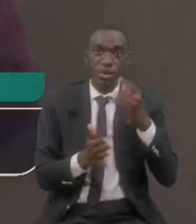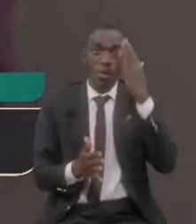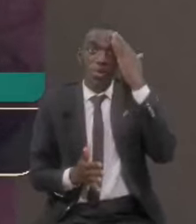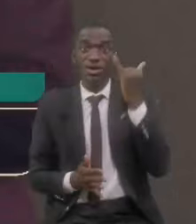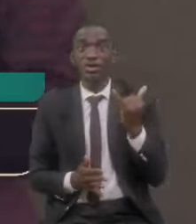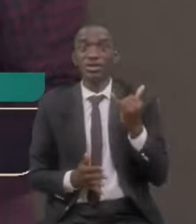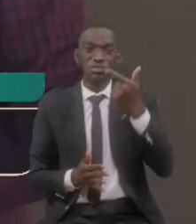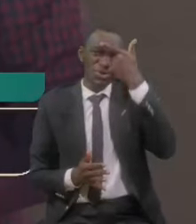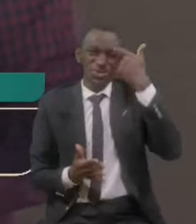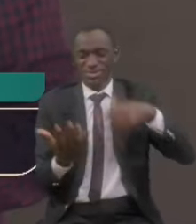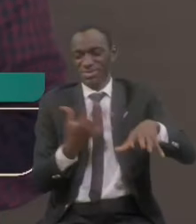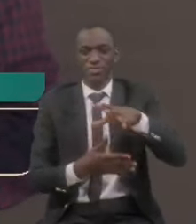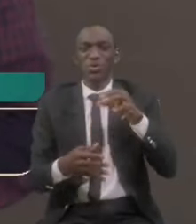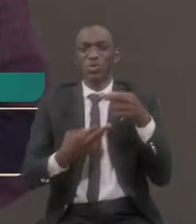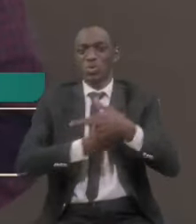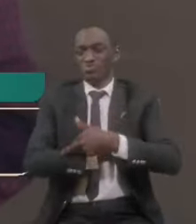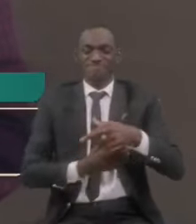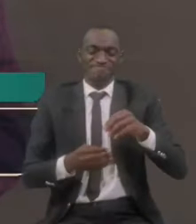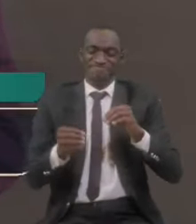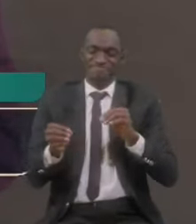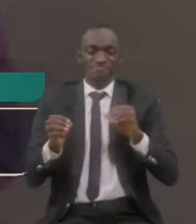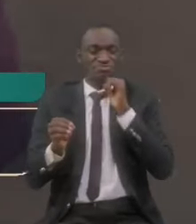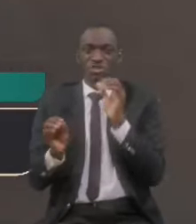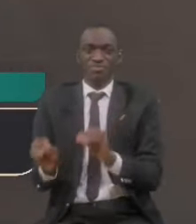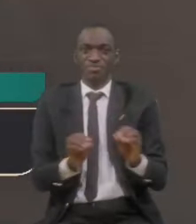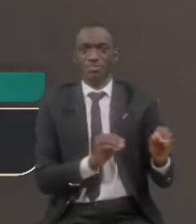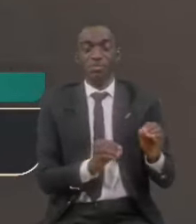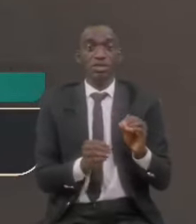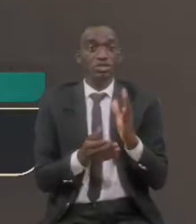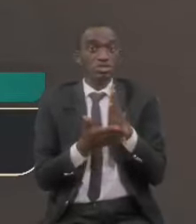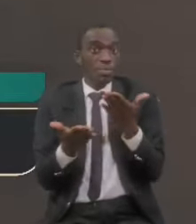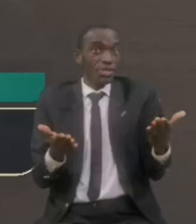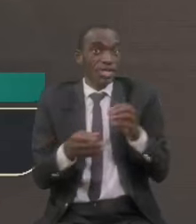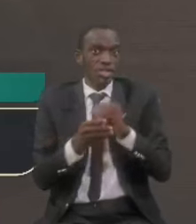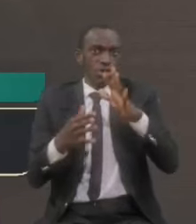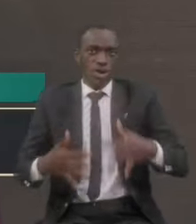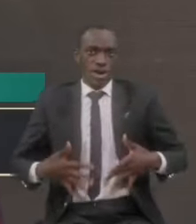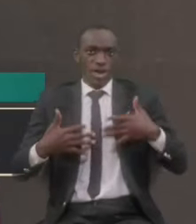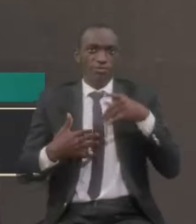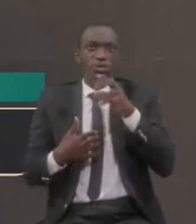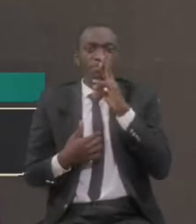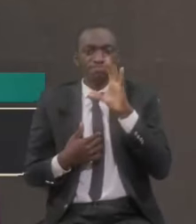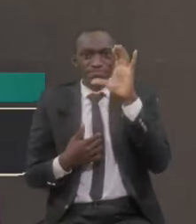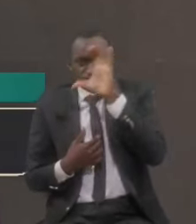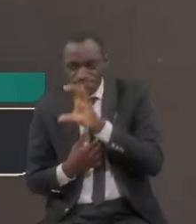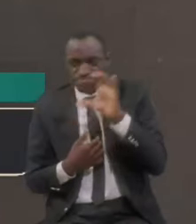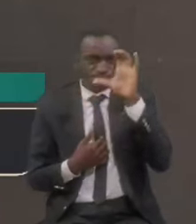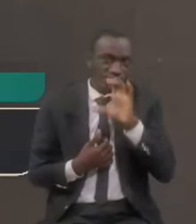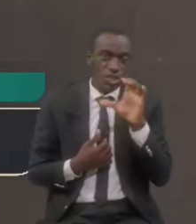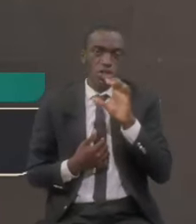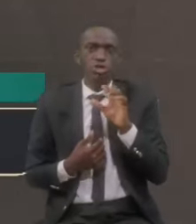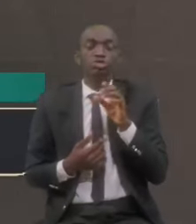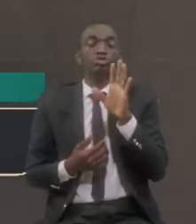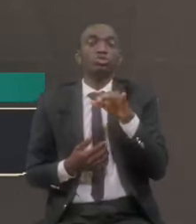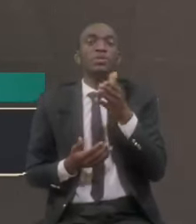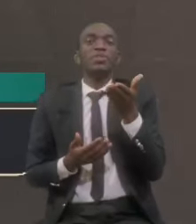Le désordre. Il y a quelque chose dans ta vie que tu cherches. Et il y a une attitude. Il y a